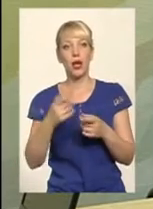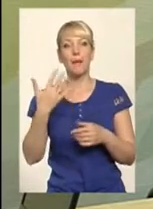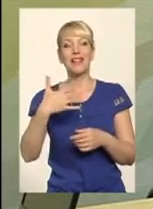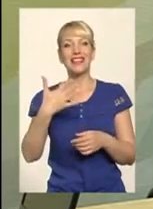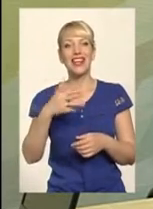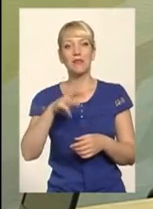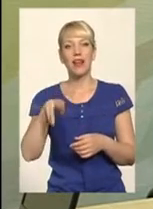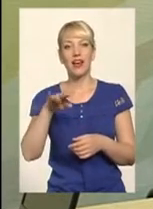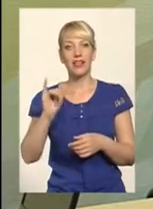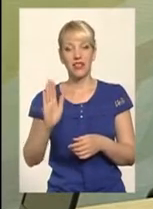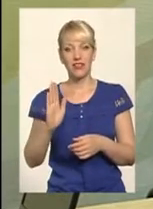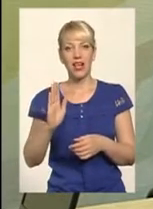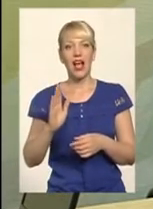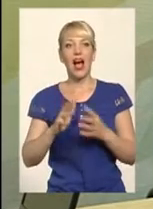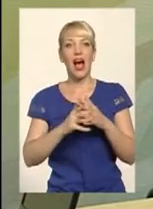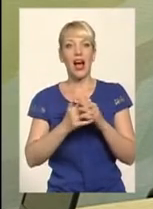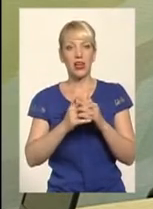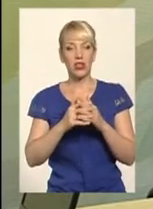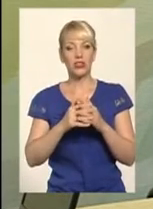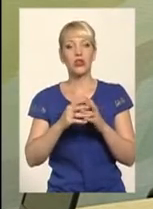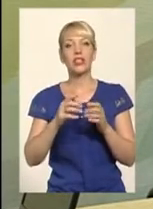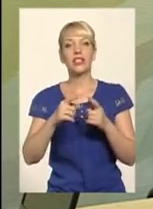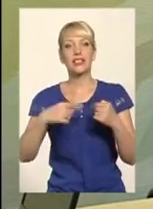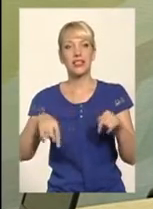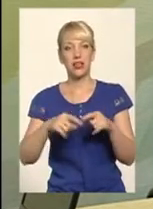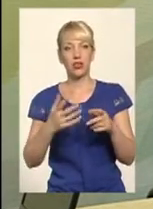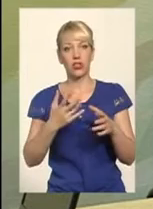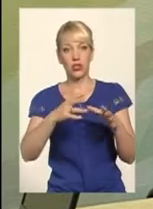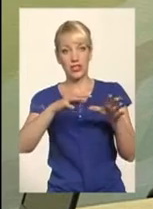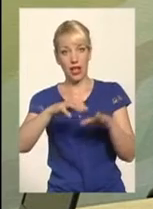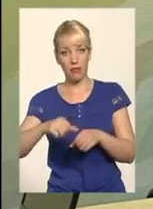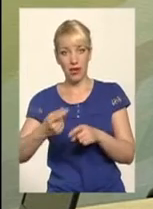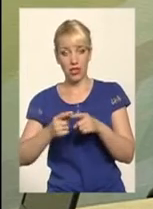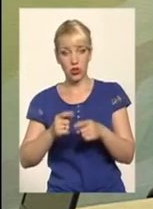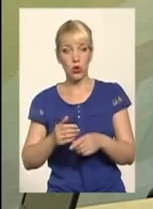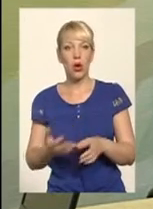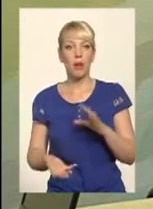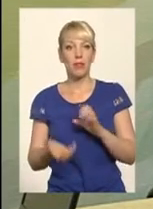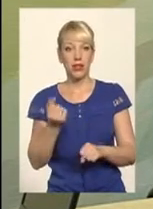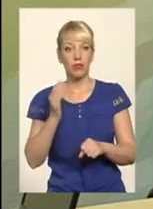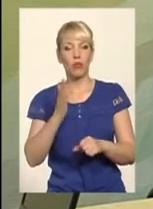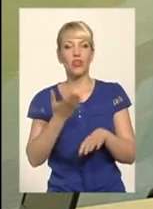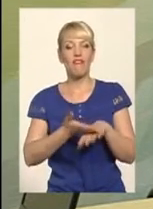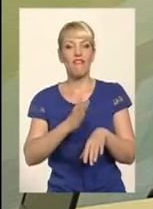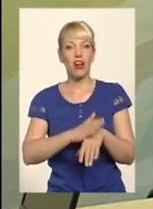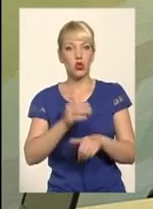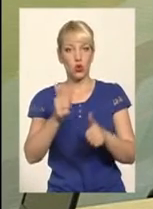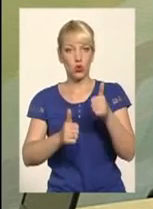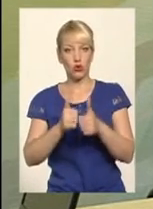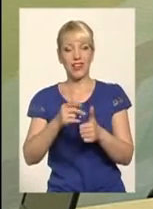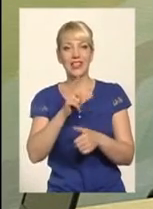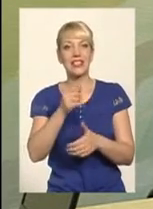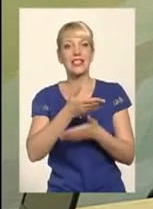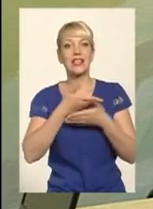аграрний сектор Європейського Союзу, забере цю підтримку, то їм буде дуже важко конкурувати на зовнішніх ринках з нами. Тому, да, безумовно,